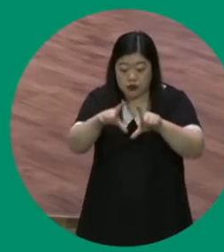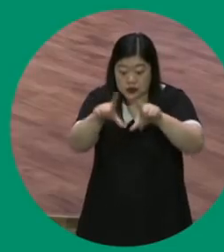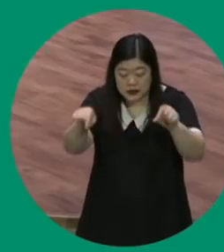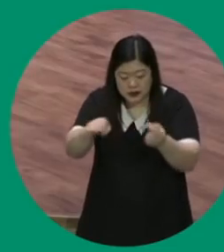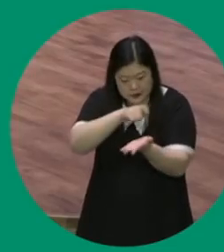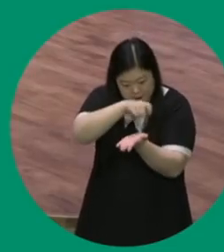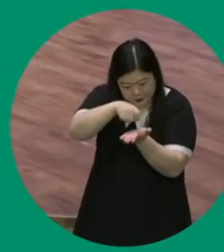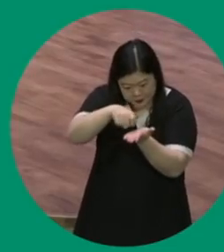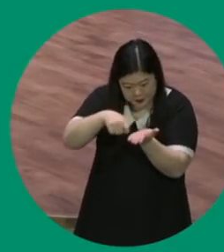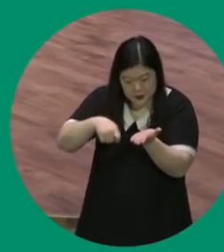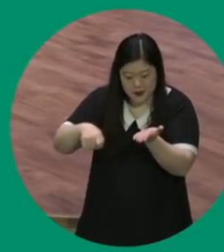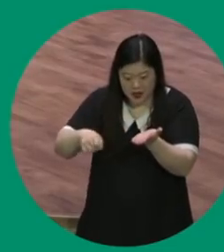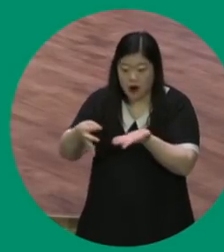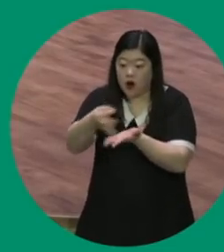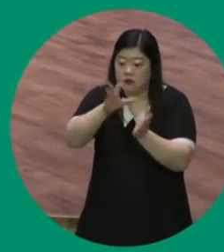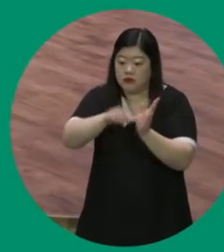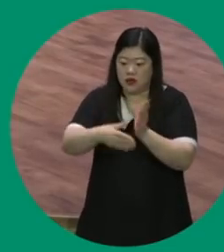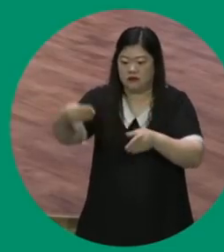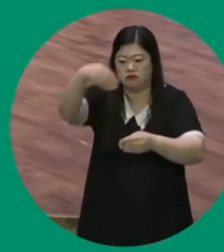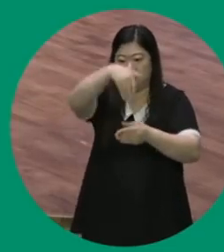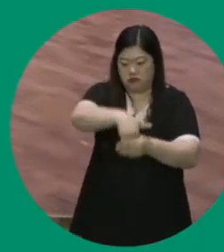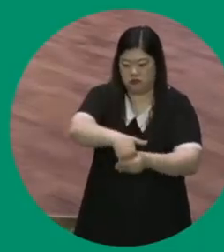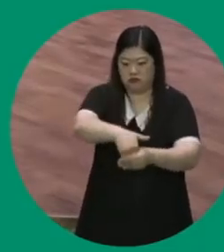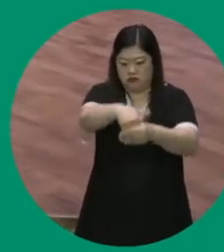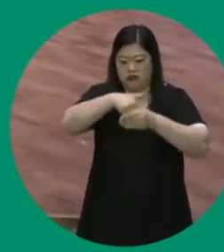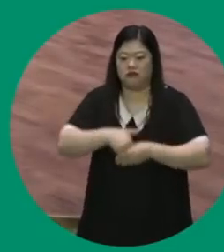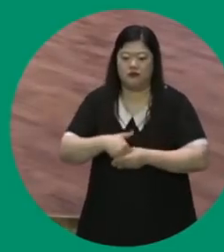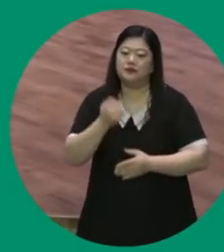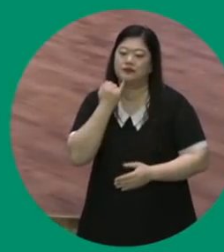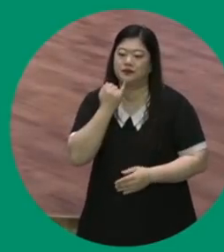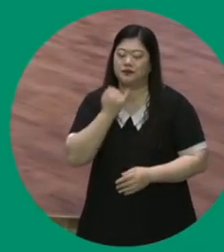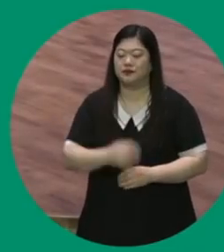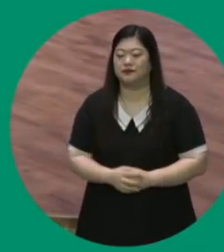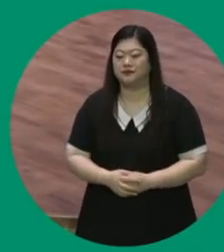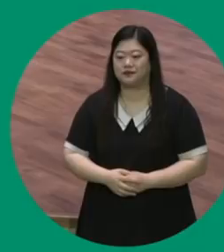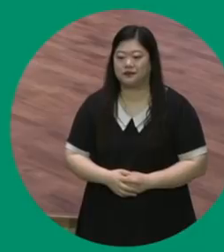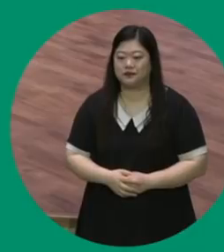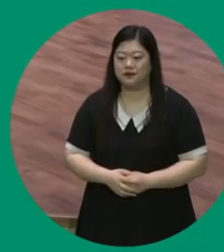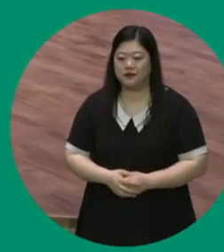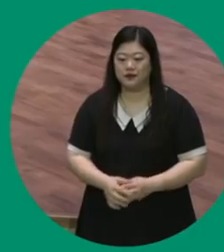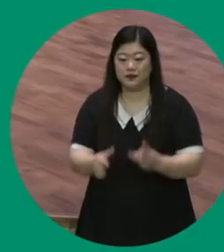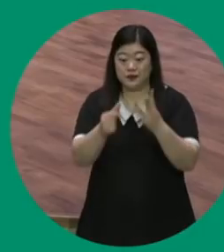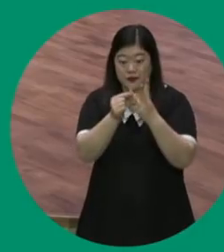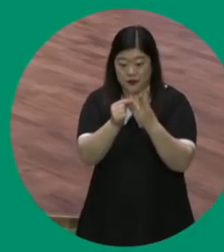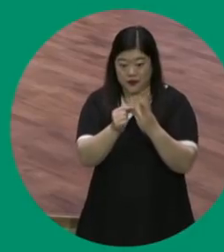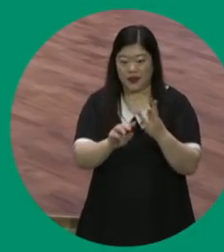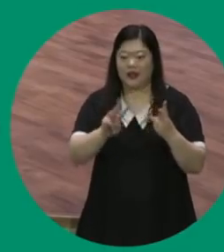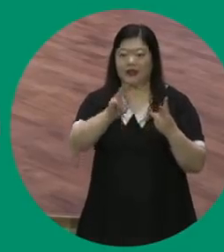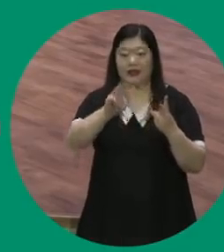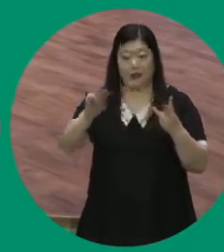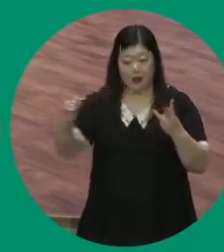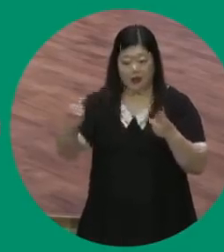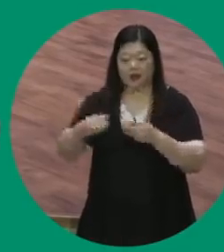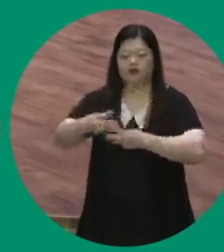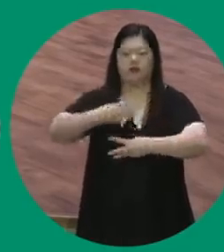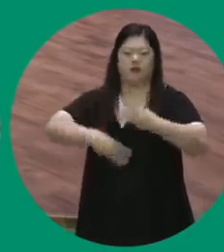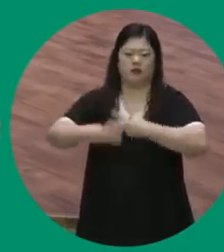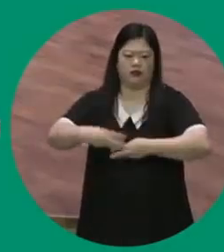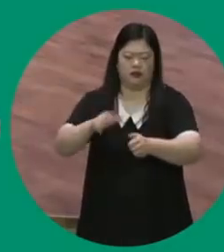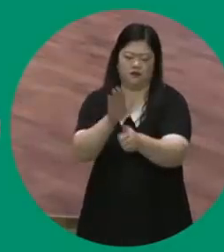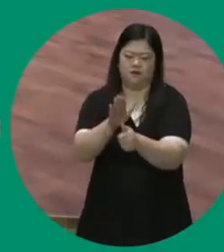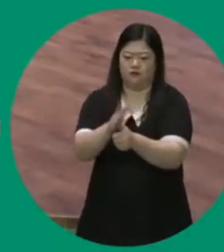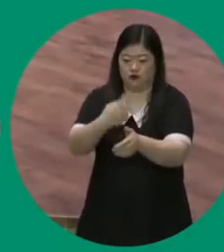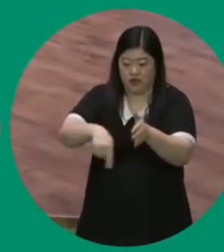기재하시어 예배 시 헌금 바구니 또는 행정실로 제출해 주시길 바랍니다. 국내 예원 렘넌트를 위한 행복 나눔 바자회가